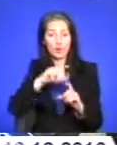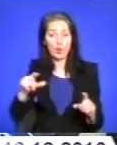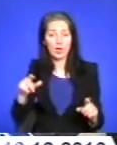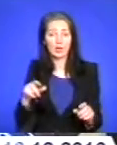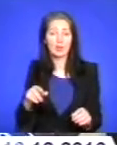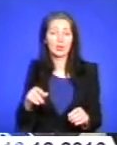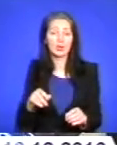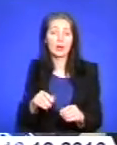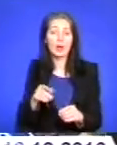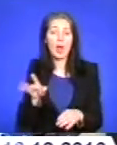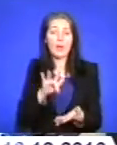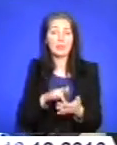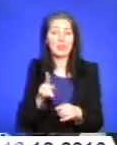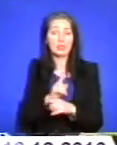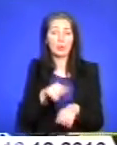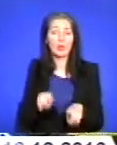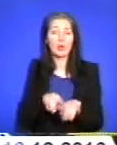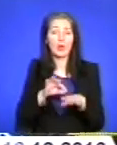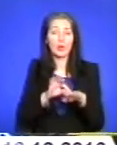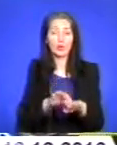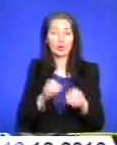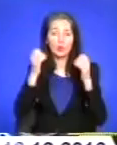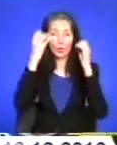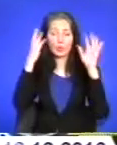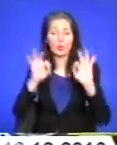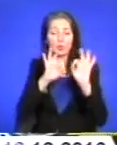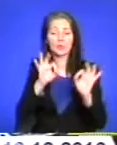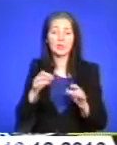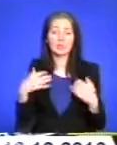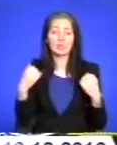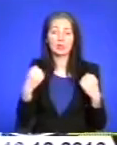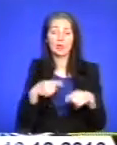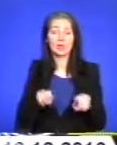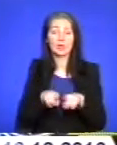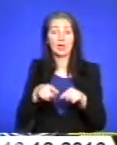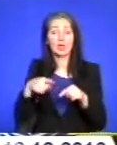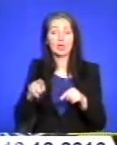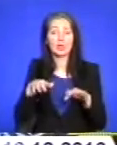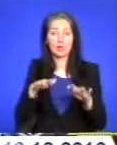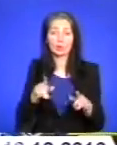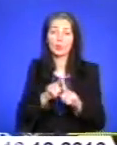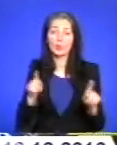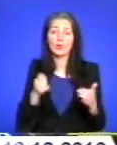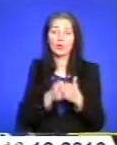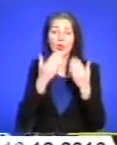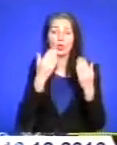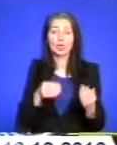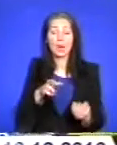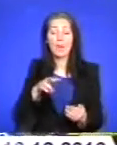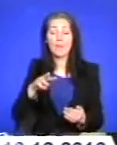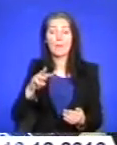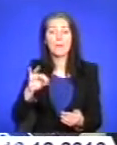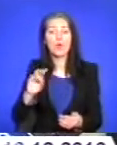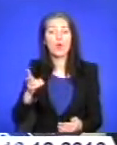міста Тернополя та проводяться культурно-мистецькі, спортивні та інші заходи, особливо до Дня Миколая, до свята Миколая, тому